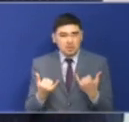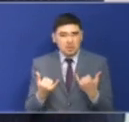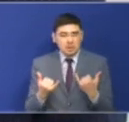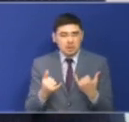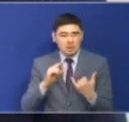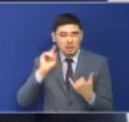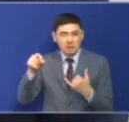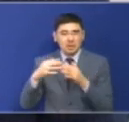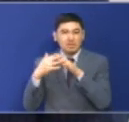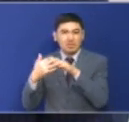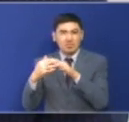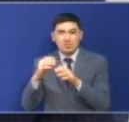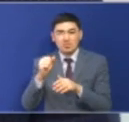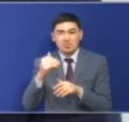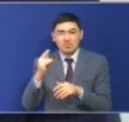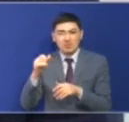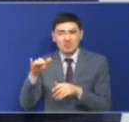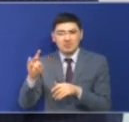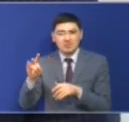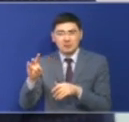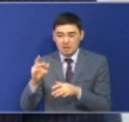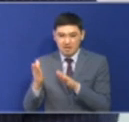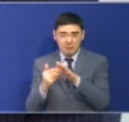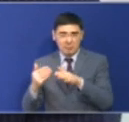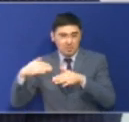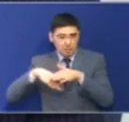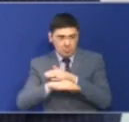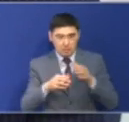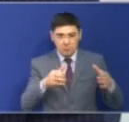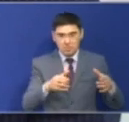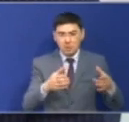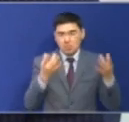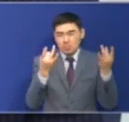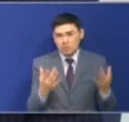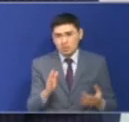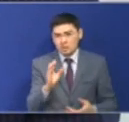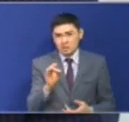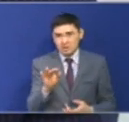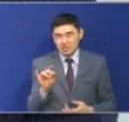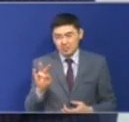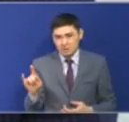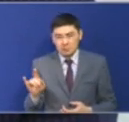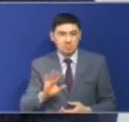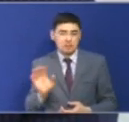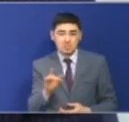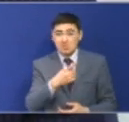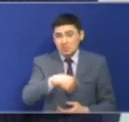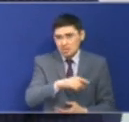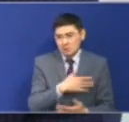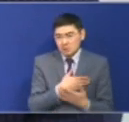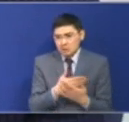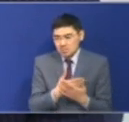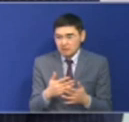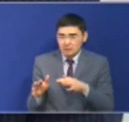На сегодняшний день воины-интернационалисты для нас не только ветераны, они являются активными членами общества. Ими каждый